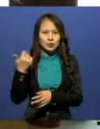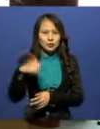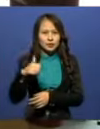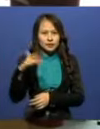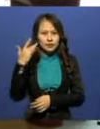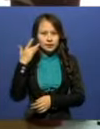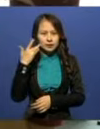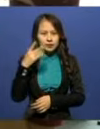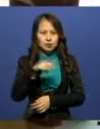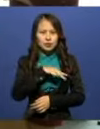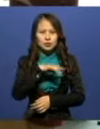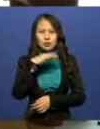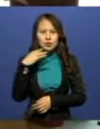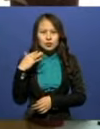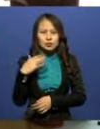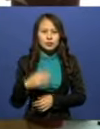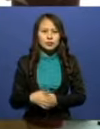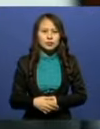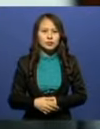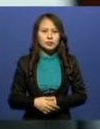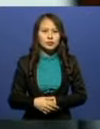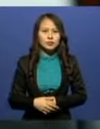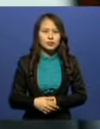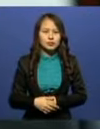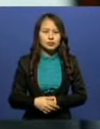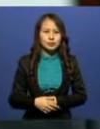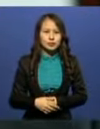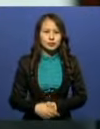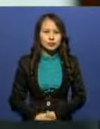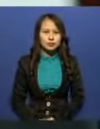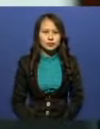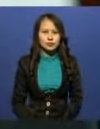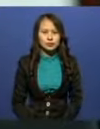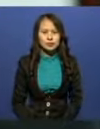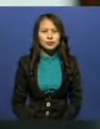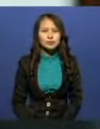алып келеді, медальдары көп. Мен сенемін, батыр азамат болу сеттеп сенемін.